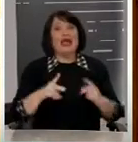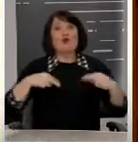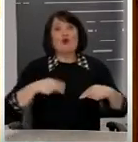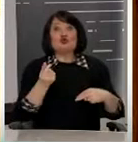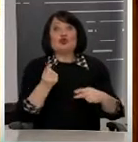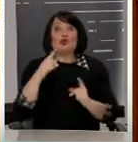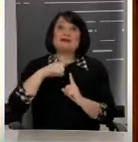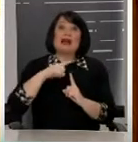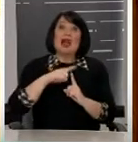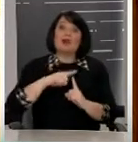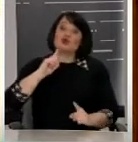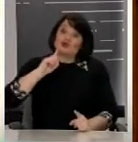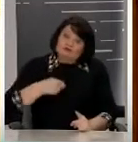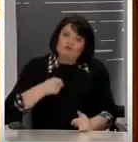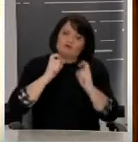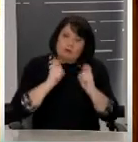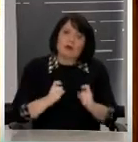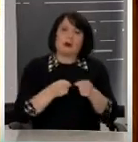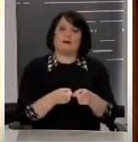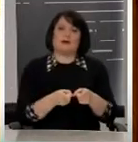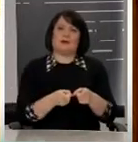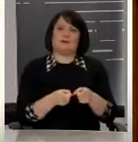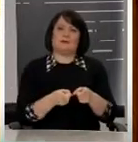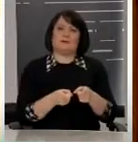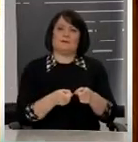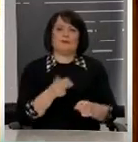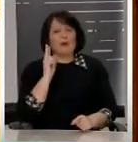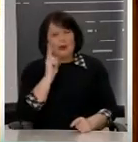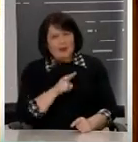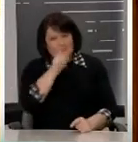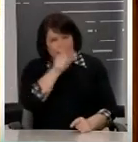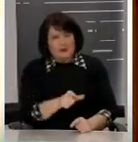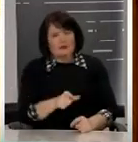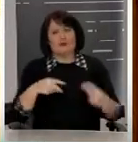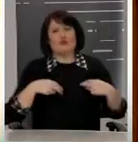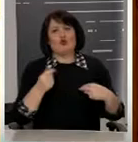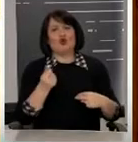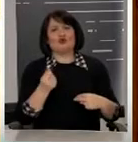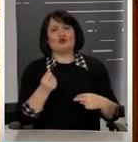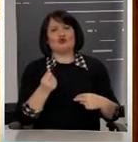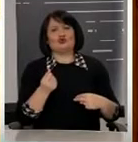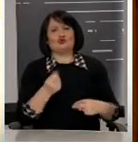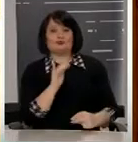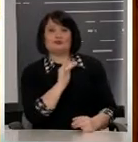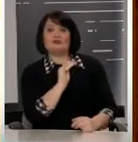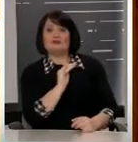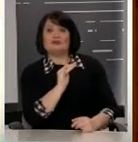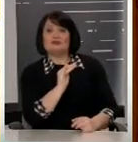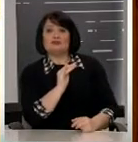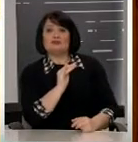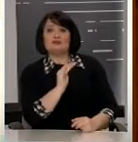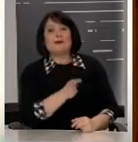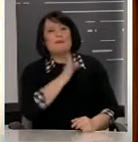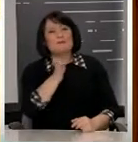Ακαλώτος, που εκτός των άλλων τον είδαμε και χάρηκε πάρα πολύ που τον κάλεσαν να χτυπήσει το σφυράκι στη